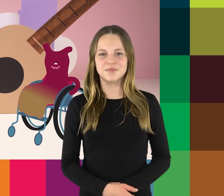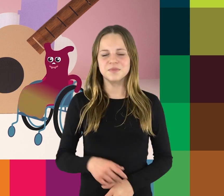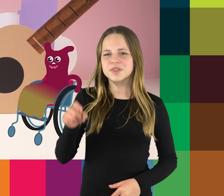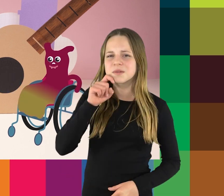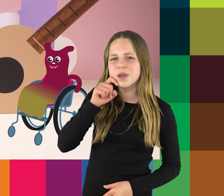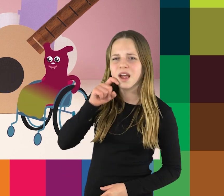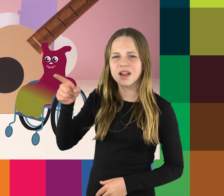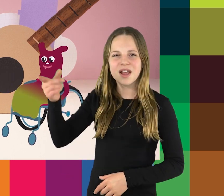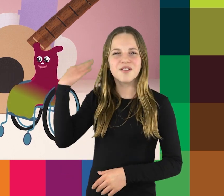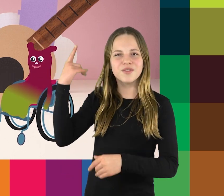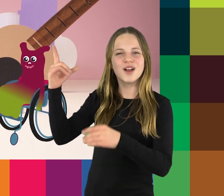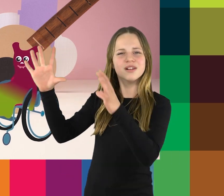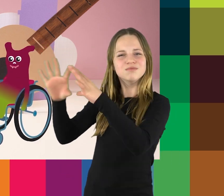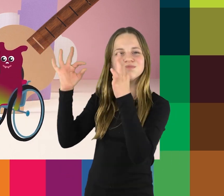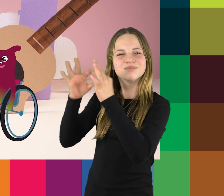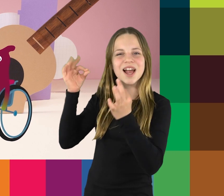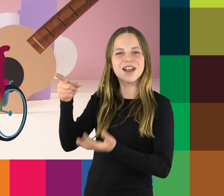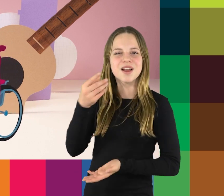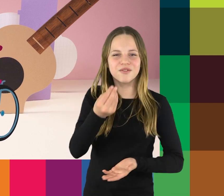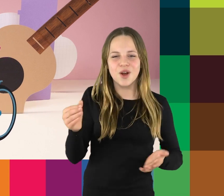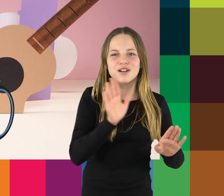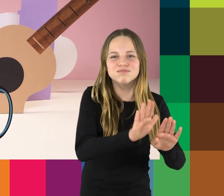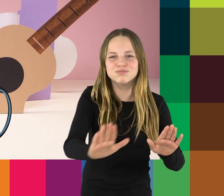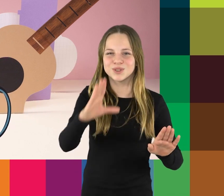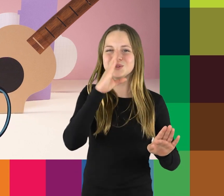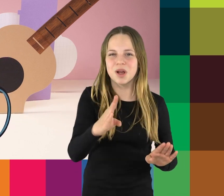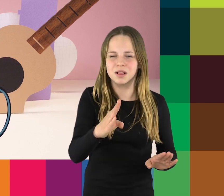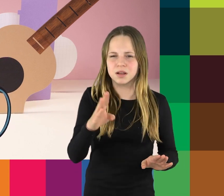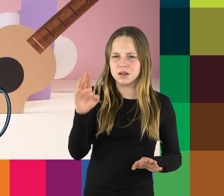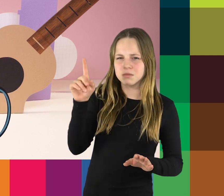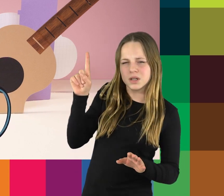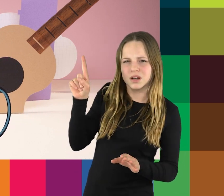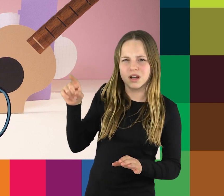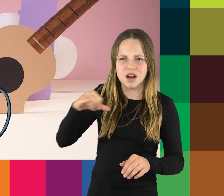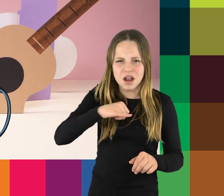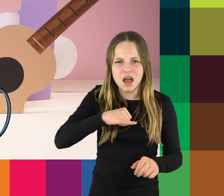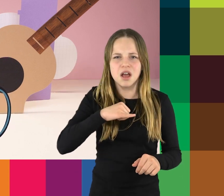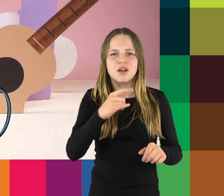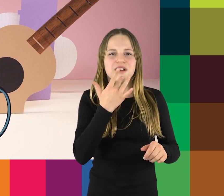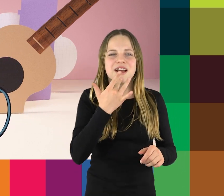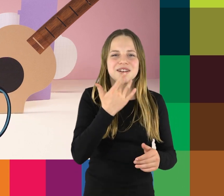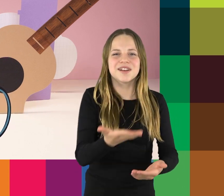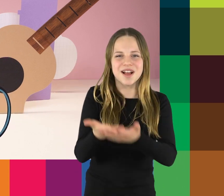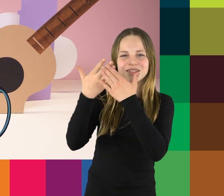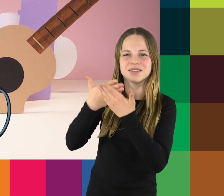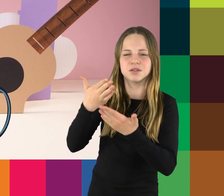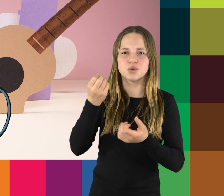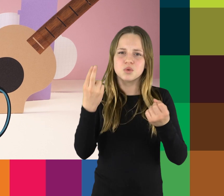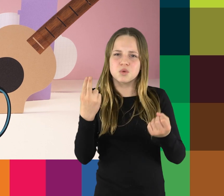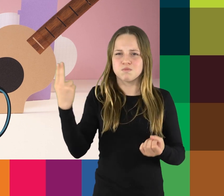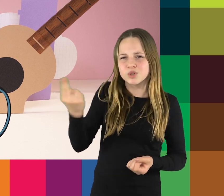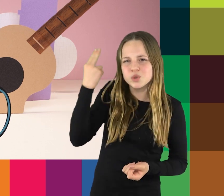Lipa, tu as dit que tous les enfants ont des droits, mais qu'on a souvent besoin d'aide pour les recevoir et pour les